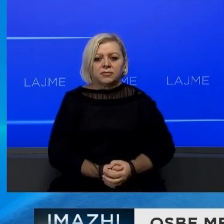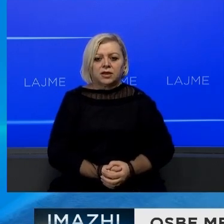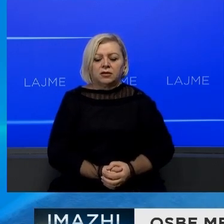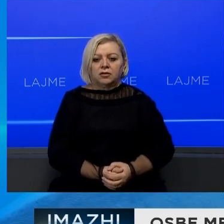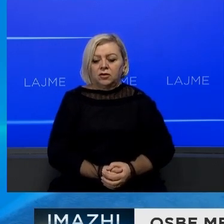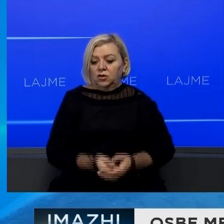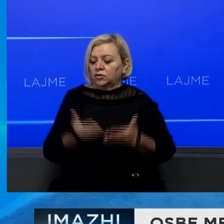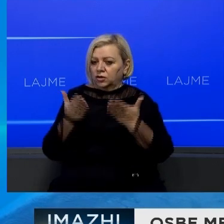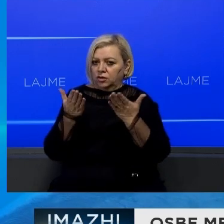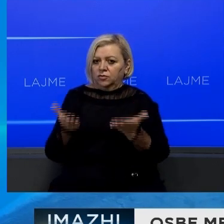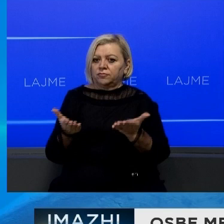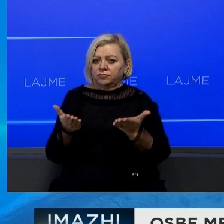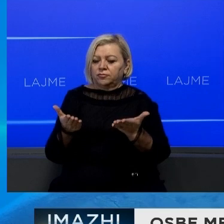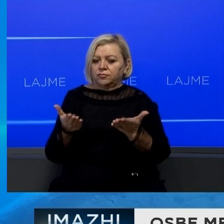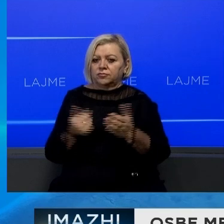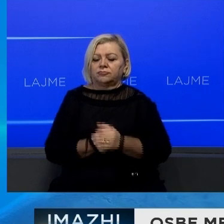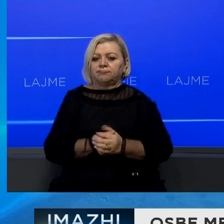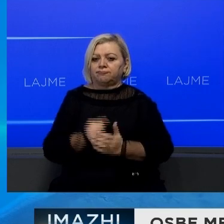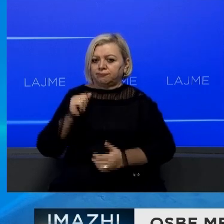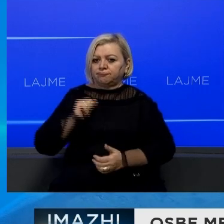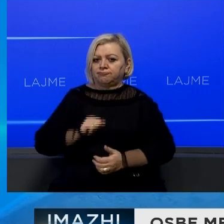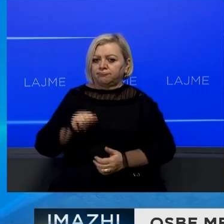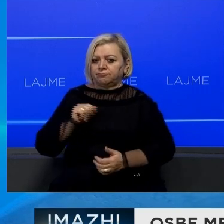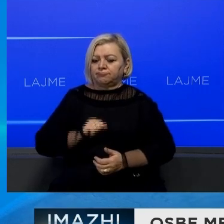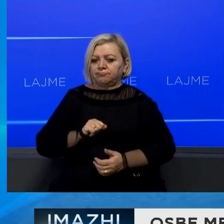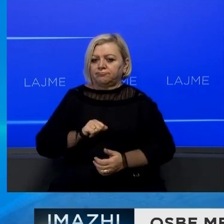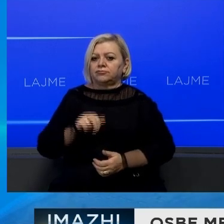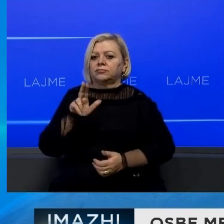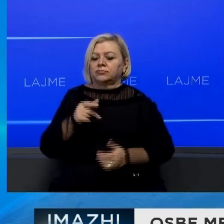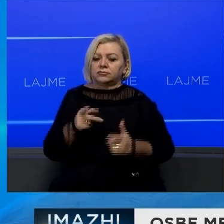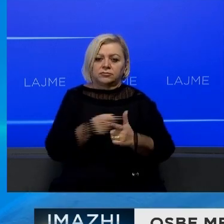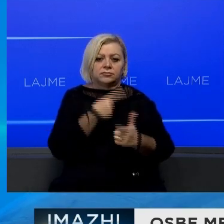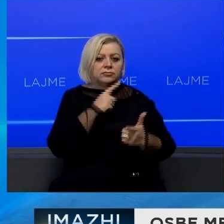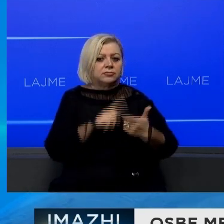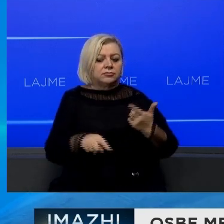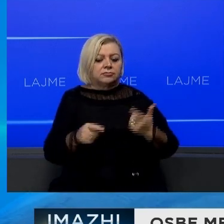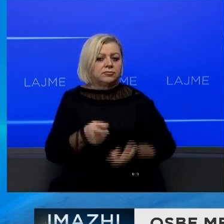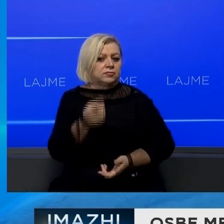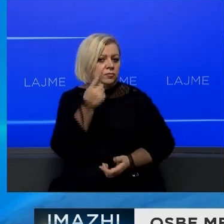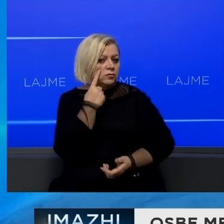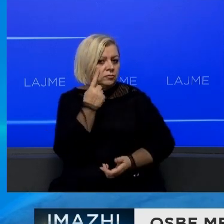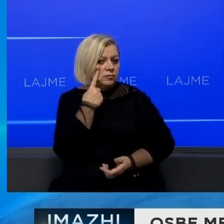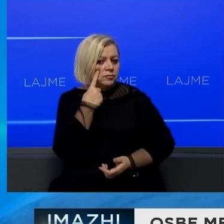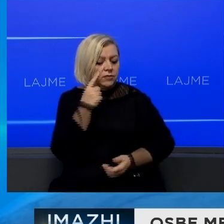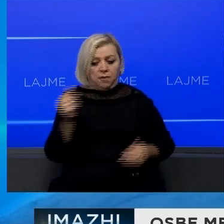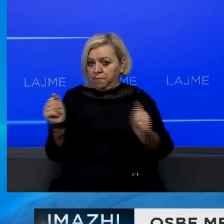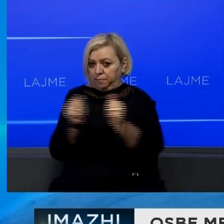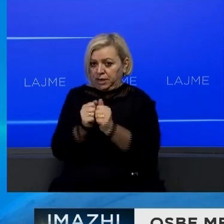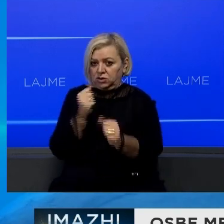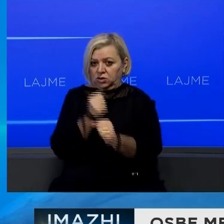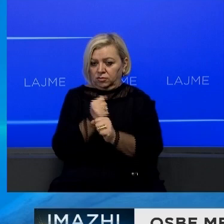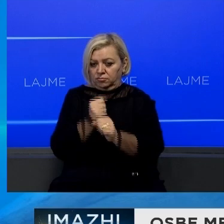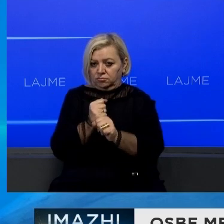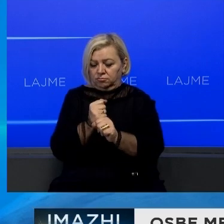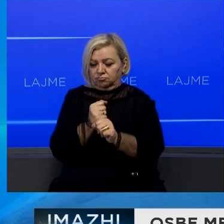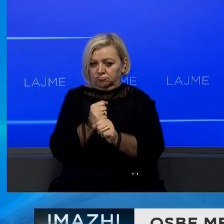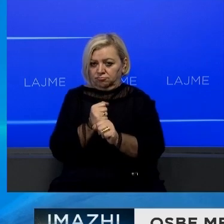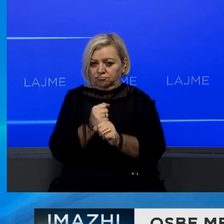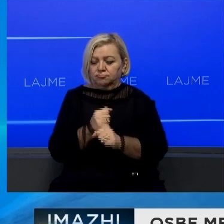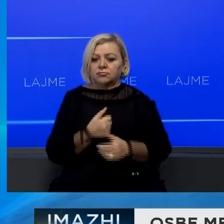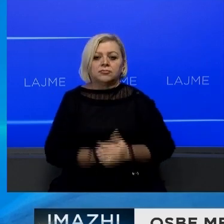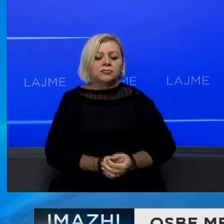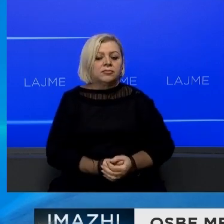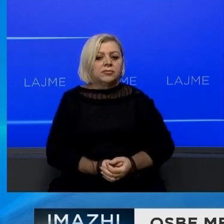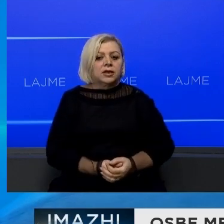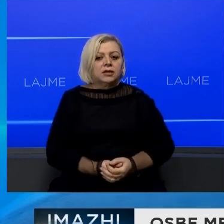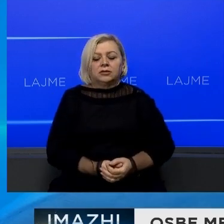Po kjo do të jetë e mundur vetëm nëse ka një përpjekje të përbashkët e të vendosur, por